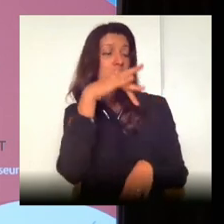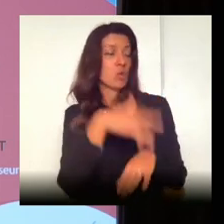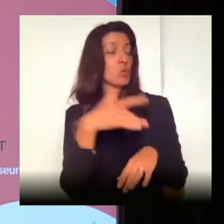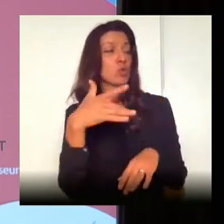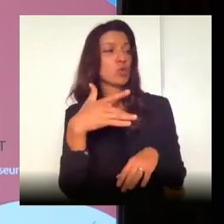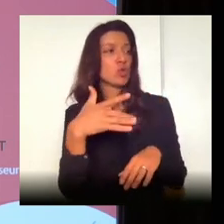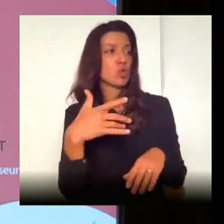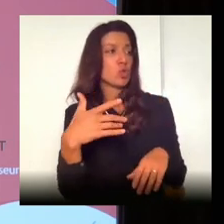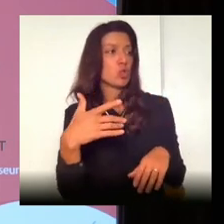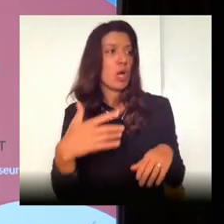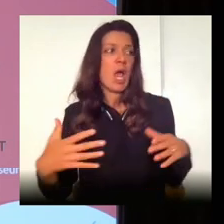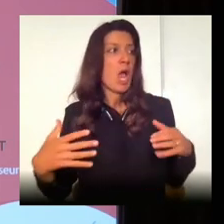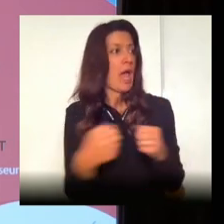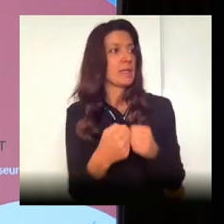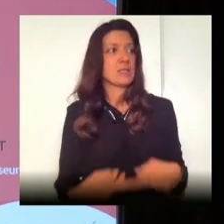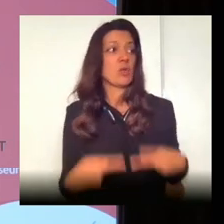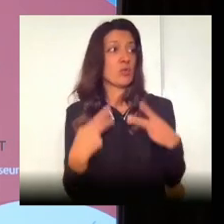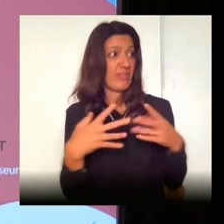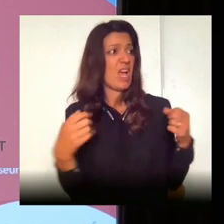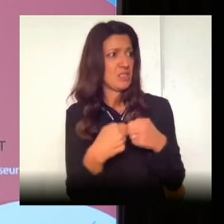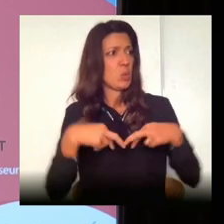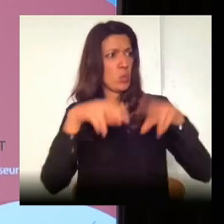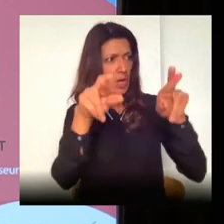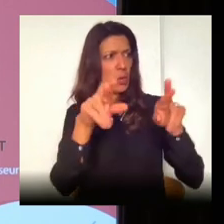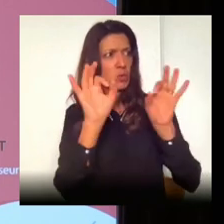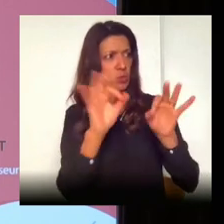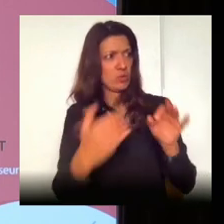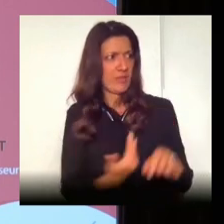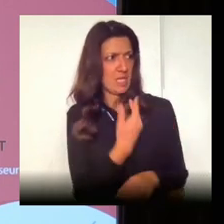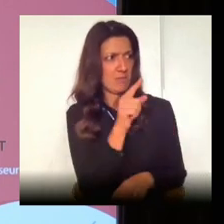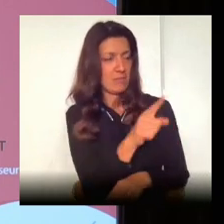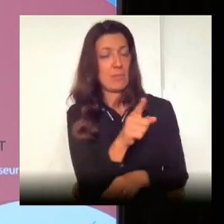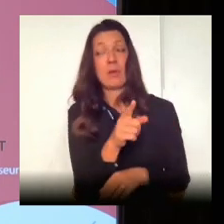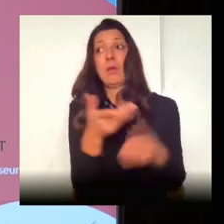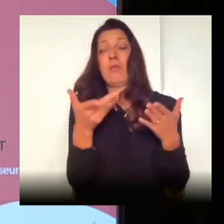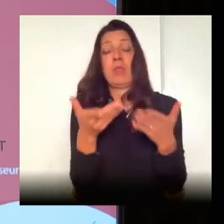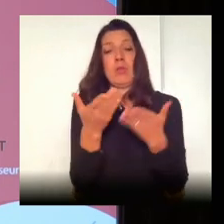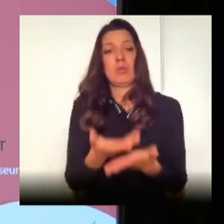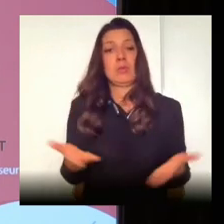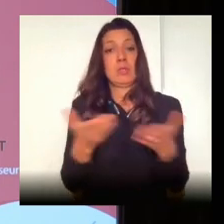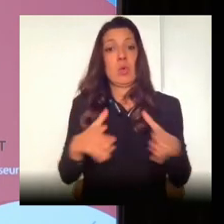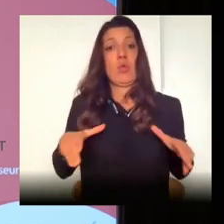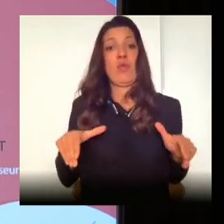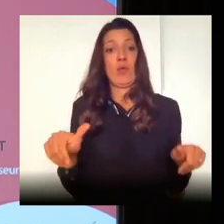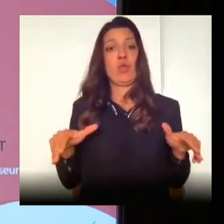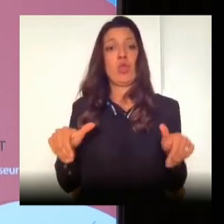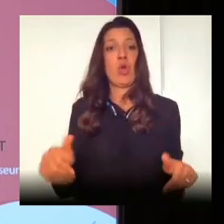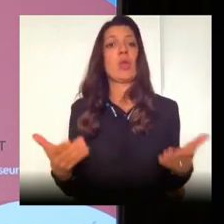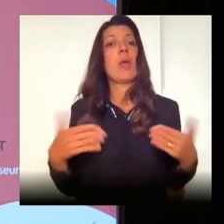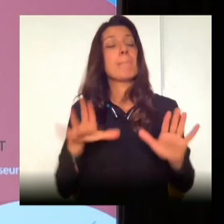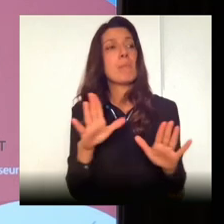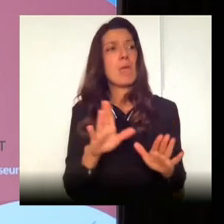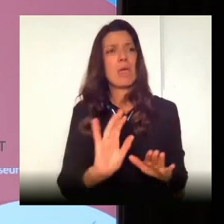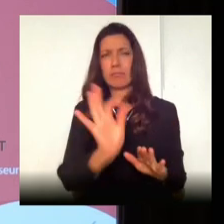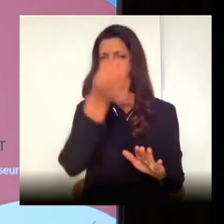vie, un accident même de la route. Vous vous retrouvez aujourd'hui en fauteuil, mais bien